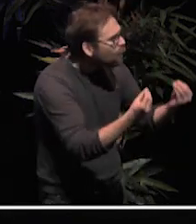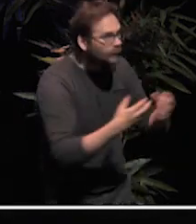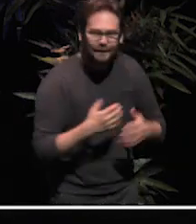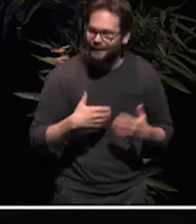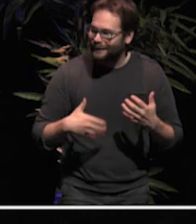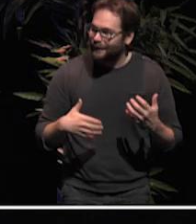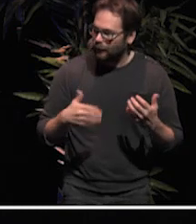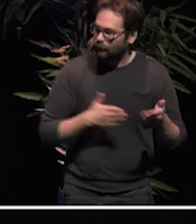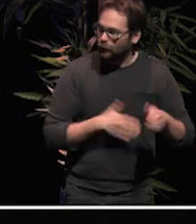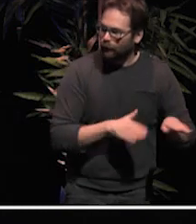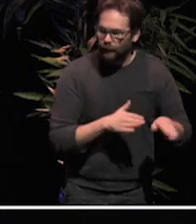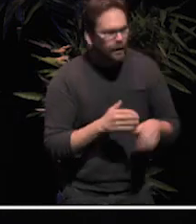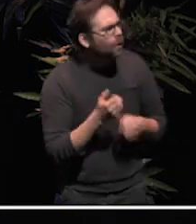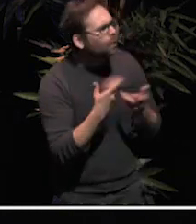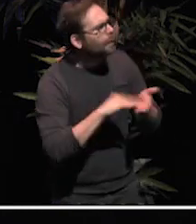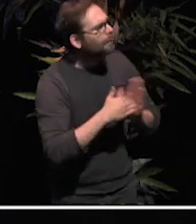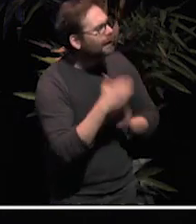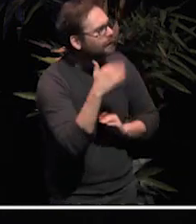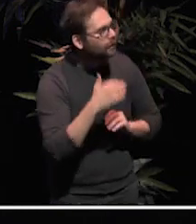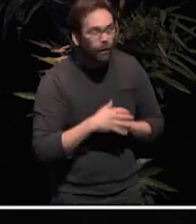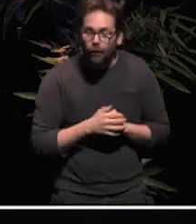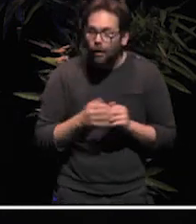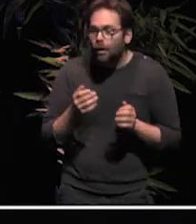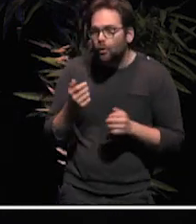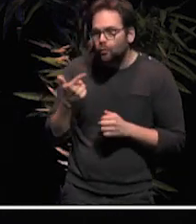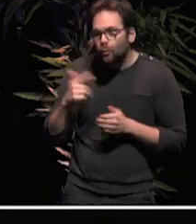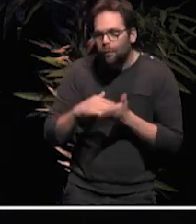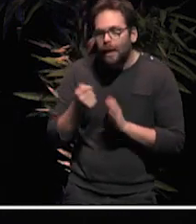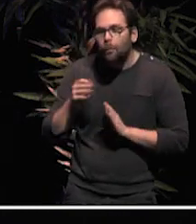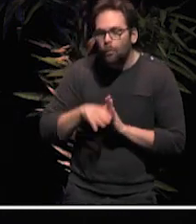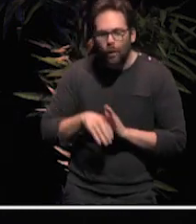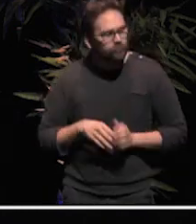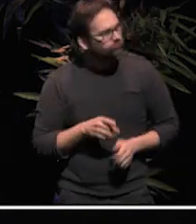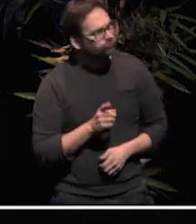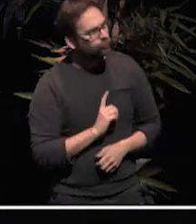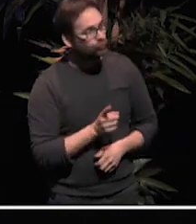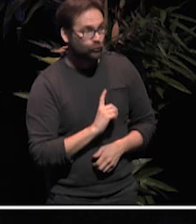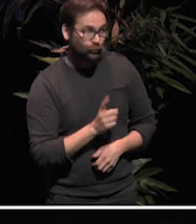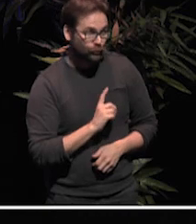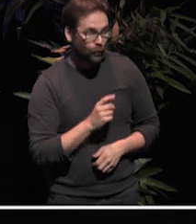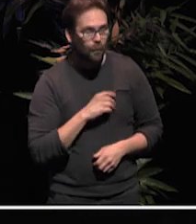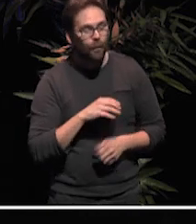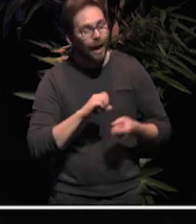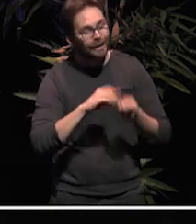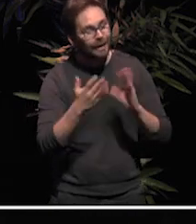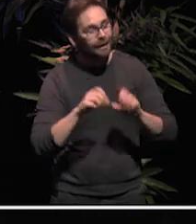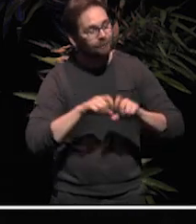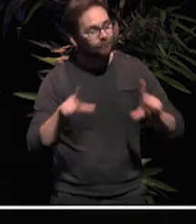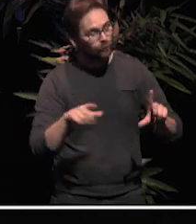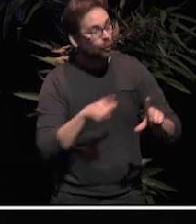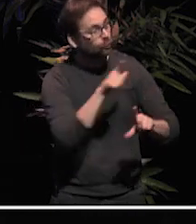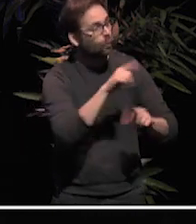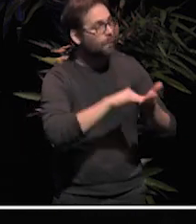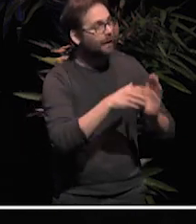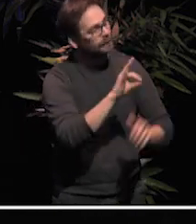Je dis, je vais surfer, ça fait combien ? Je dis, ça fait un peu en dessous de 2 mètres. Je dis, non. J'ai regardé Winguru, ça fait 2 mètres 50,